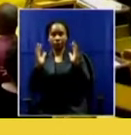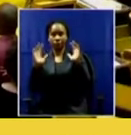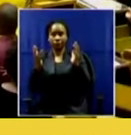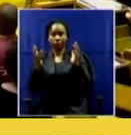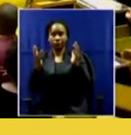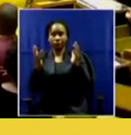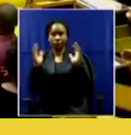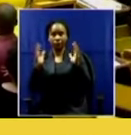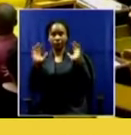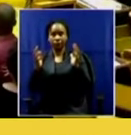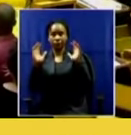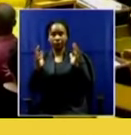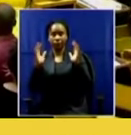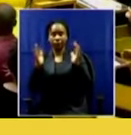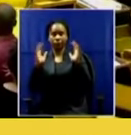de coronavirus.